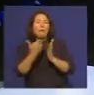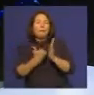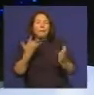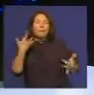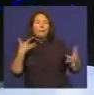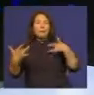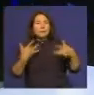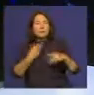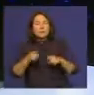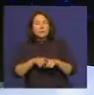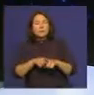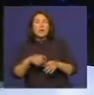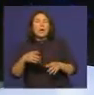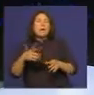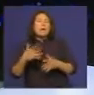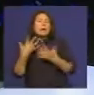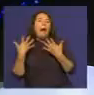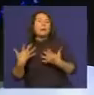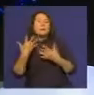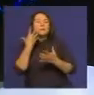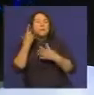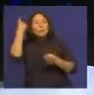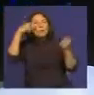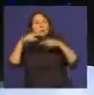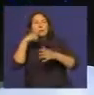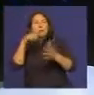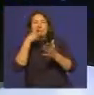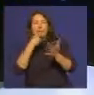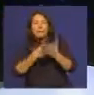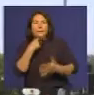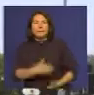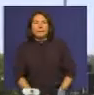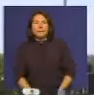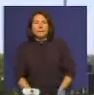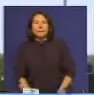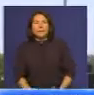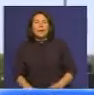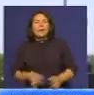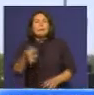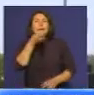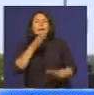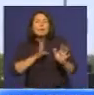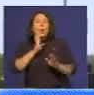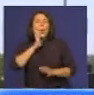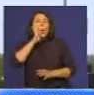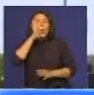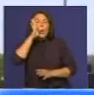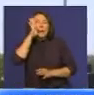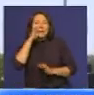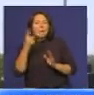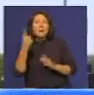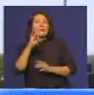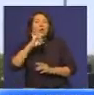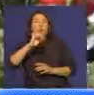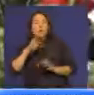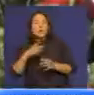радовали сверстников яркими творческими номерами. Простите. С раннего утра в первый день лета на площади